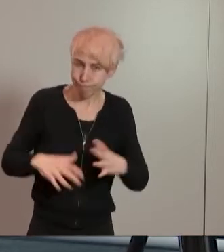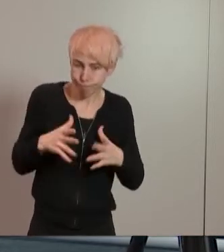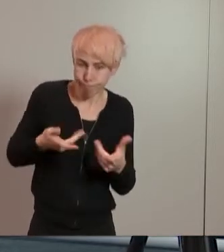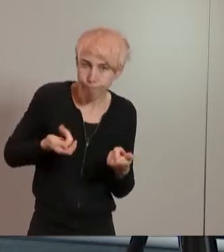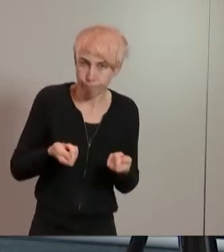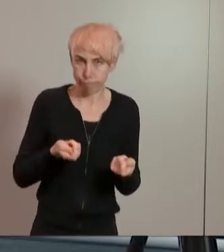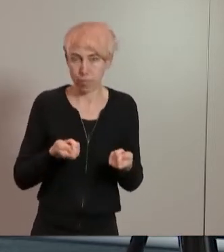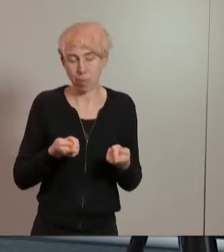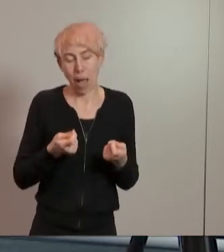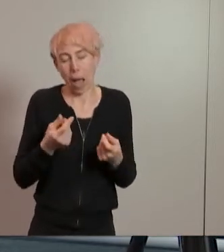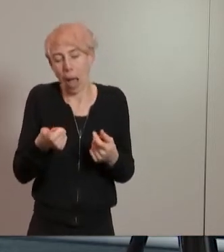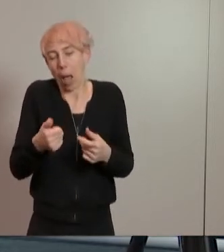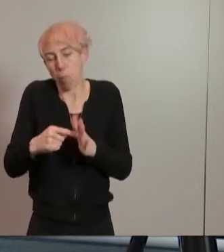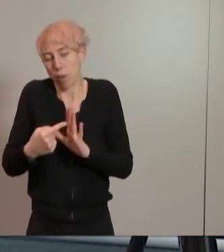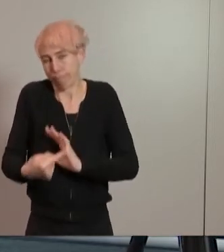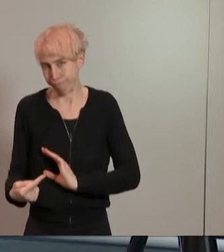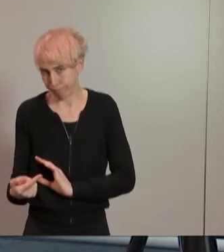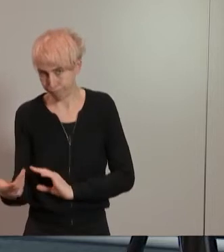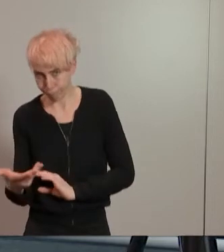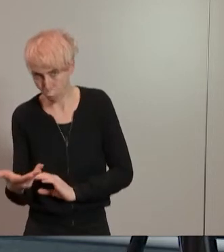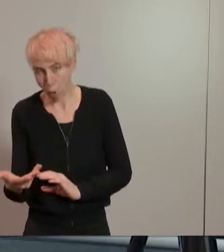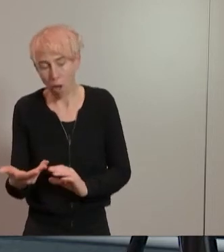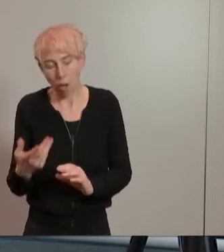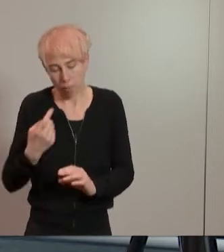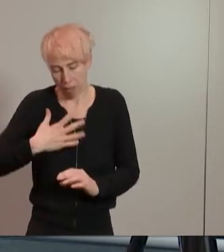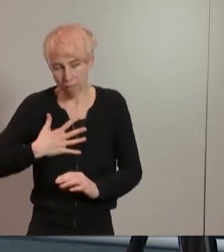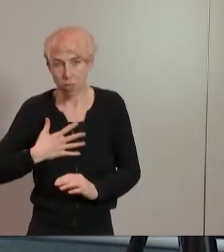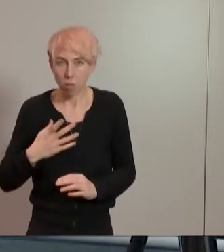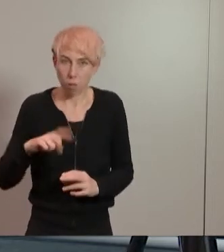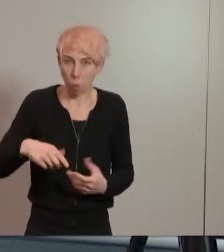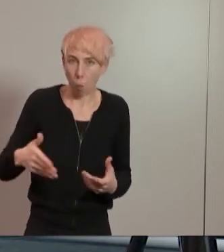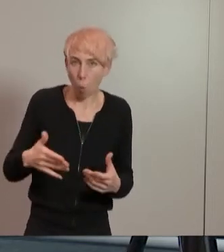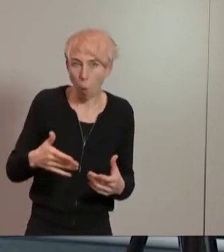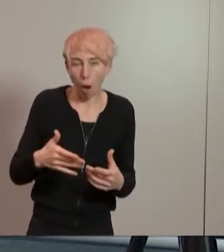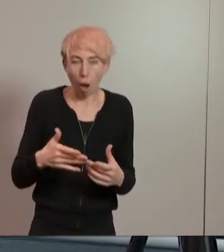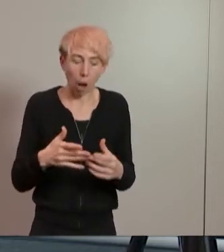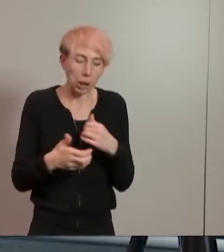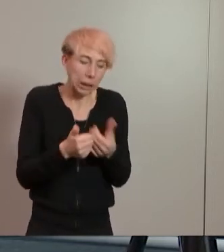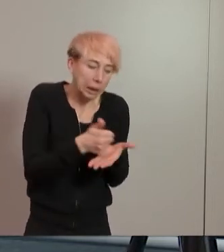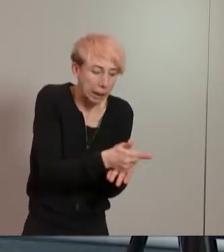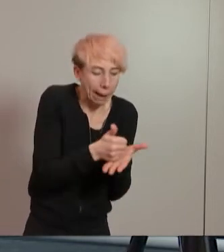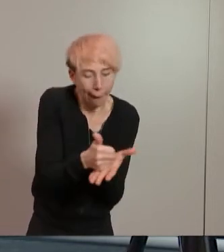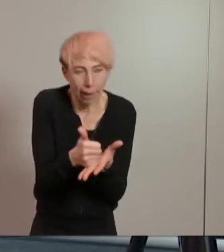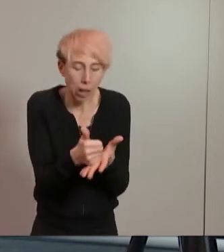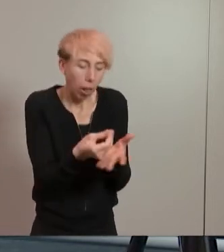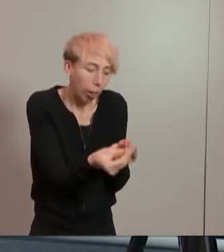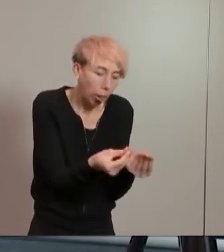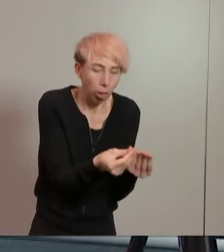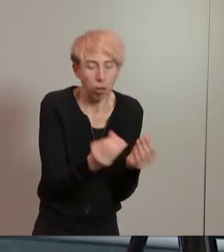une petite nuance, c'est que pour nous, il faut en finir avec la charité ou l'aide et passer réellement au